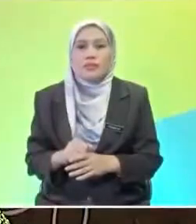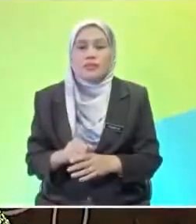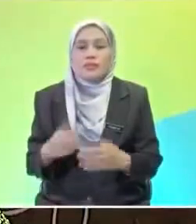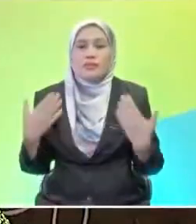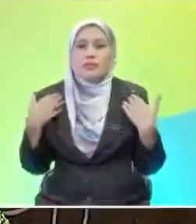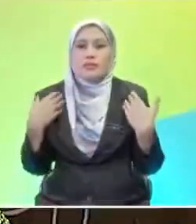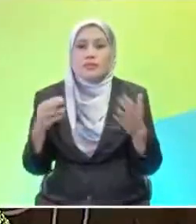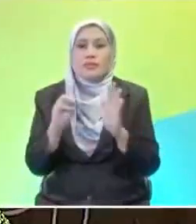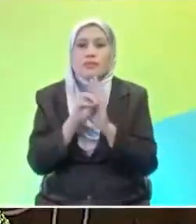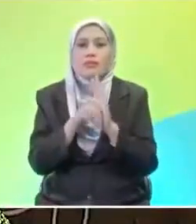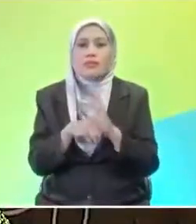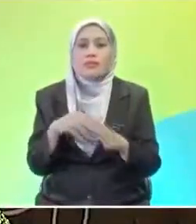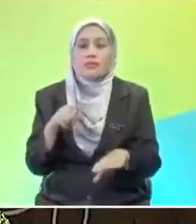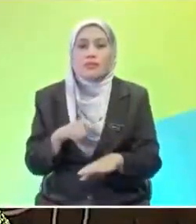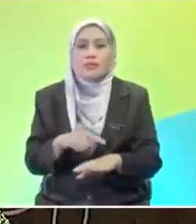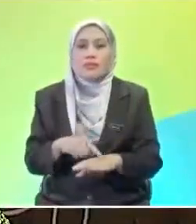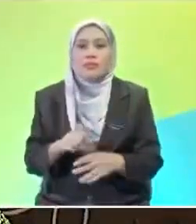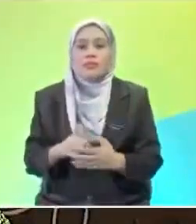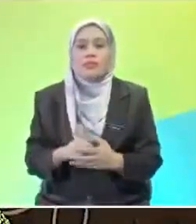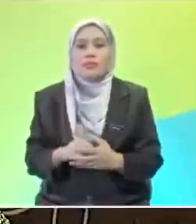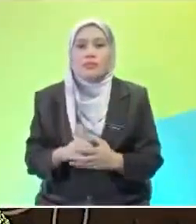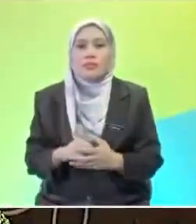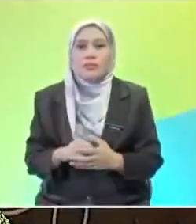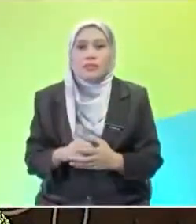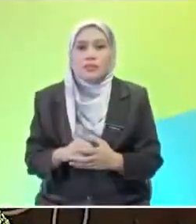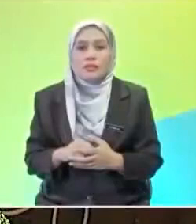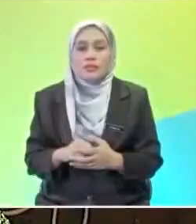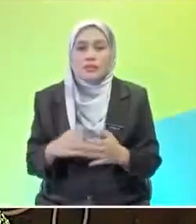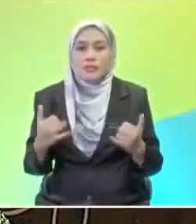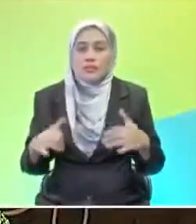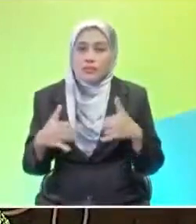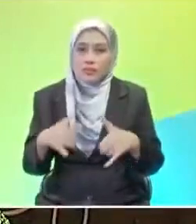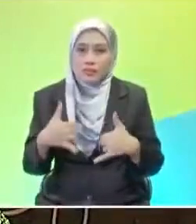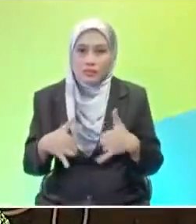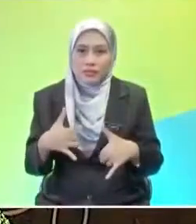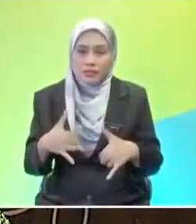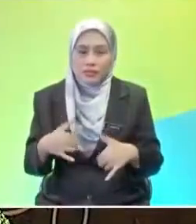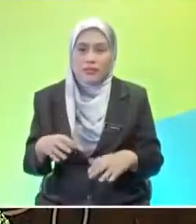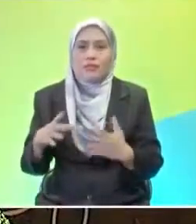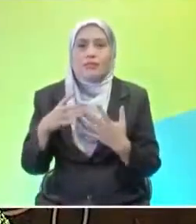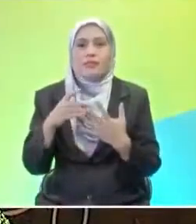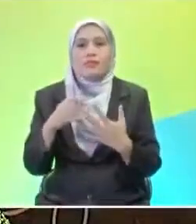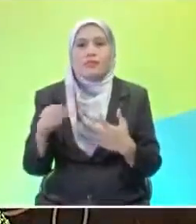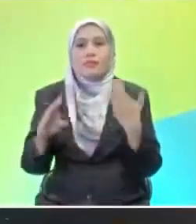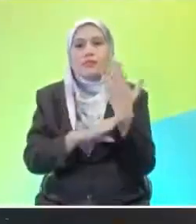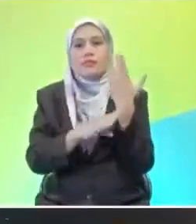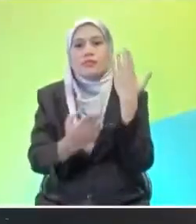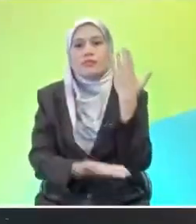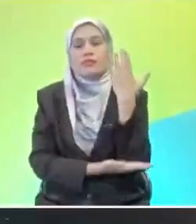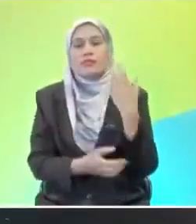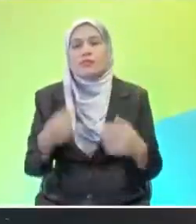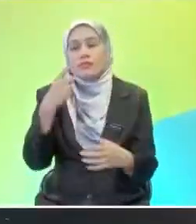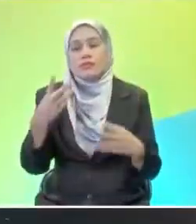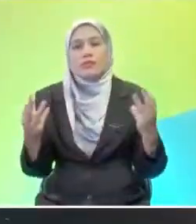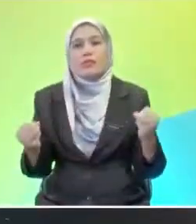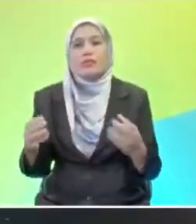situ ya? Okey, baiklah murid-murid. Sekarang kita tiba ke permainan pilih bakul. Bakul pertama, siapa nak pilih dulu? Mia